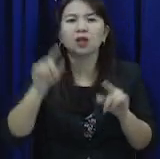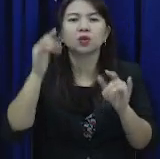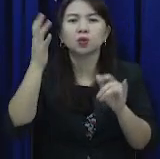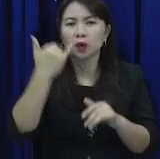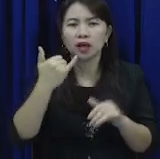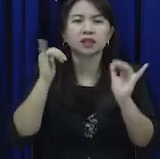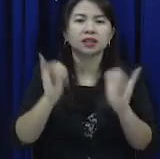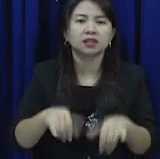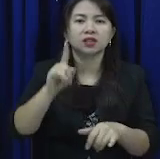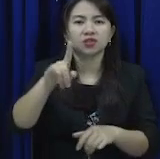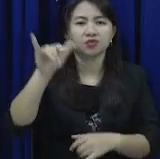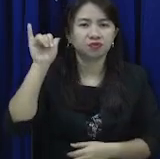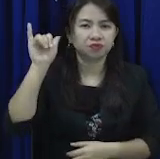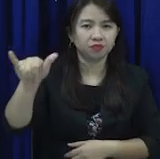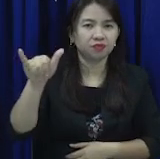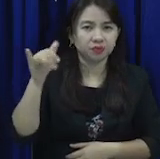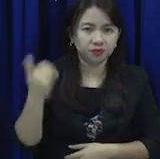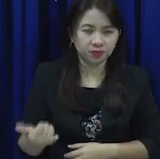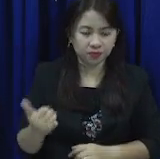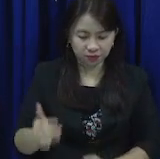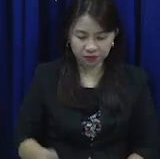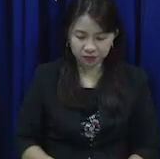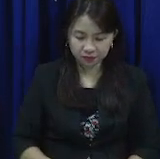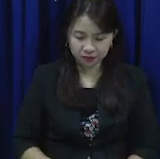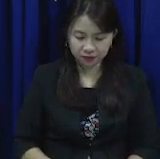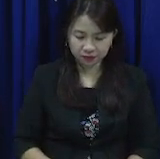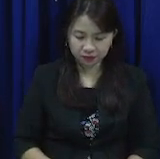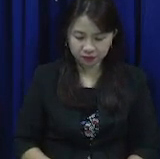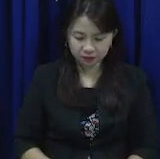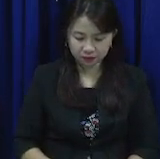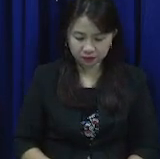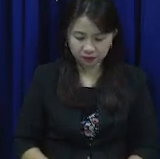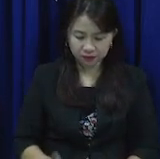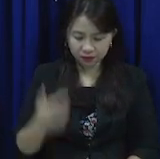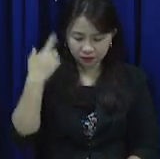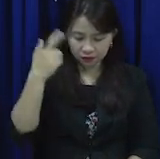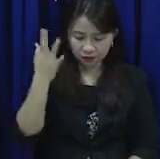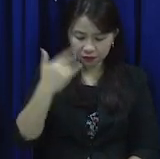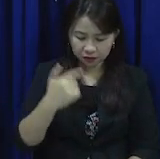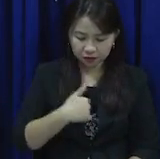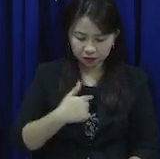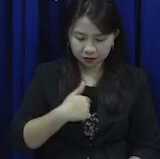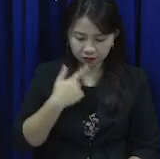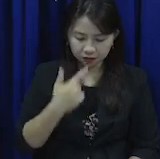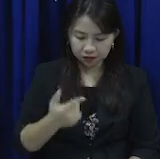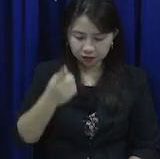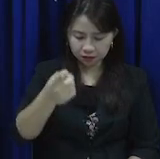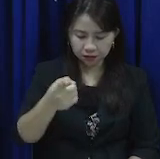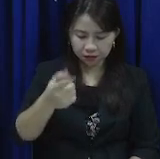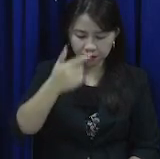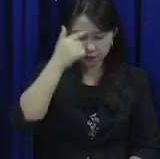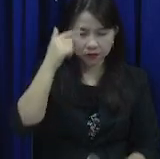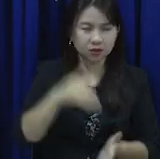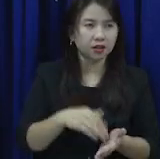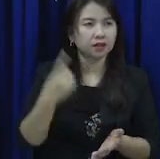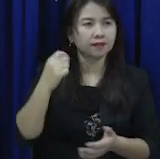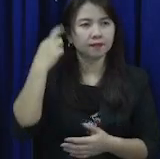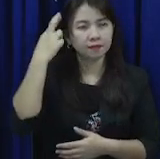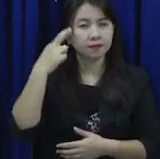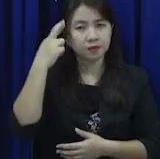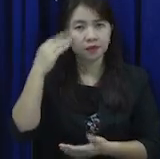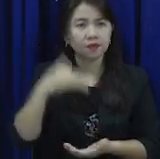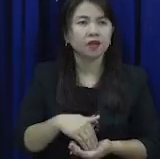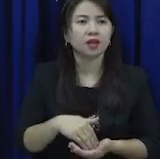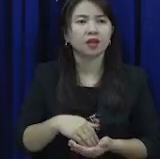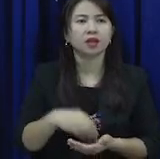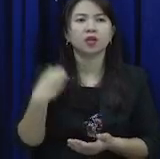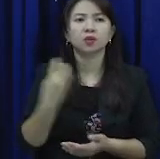nasa yung mga iba na nasa trabaho you see kaya ko sinasabi sa inyo to mga kapatid It's because of the reason na buhay lang